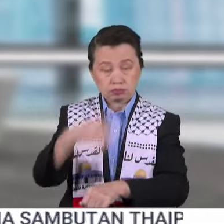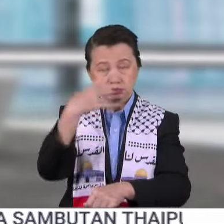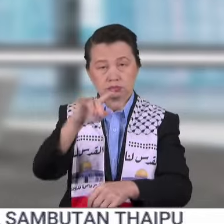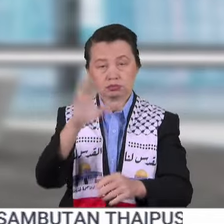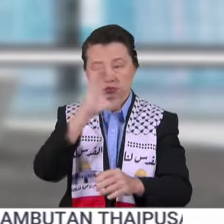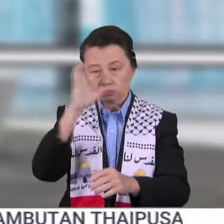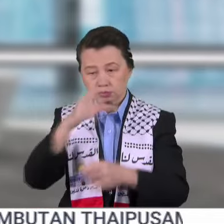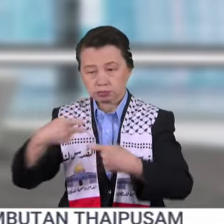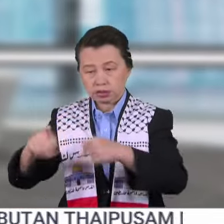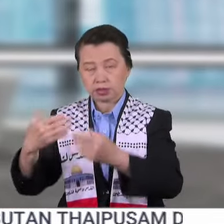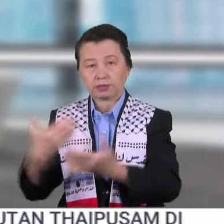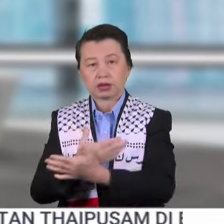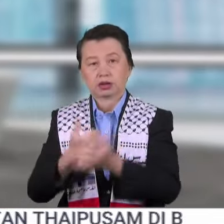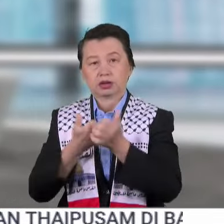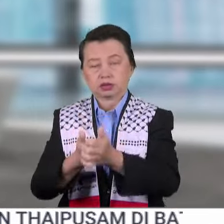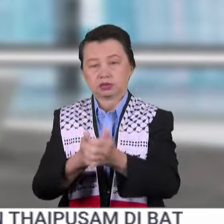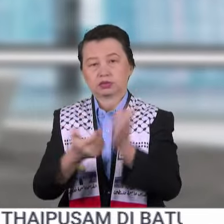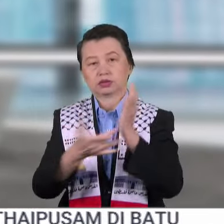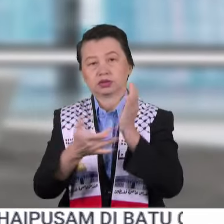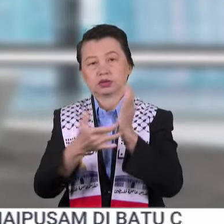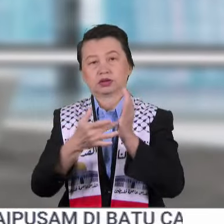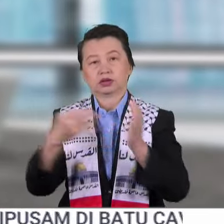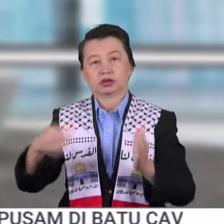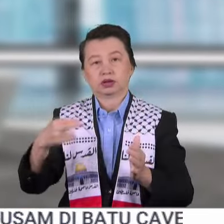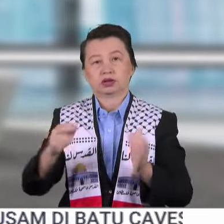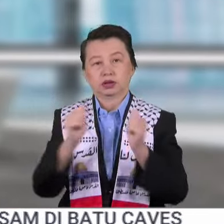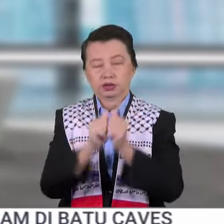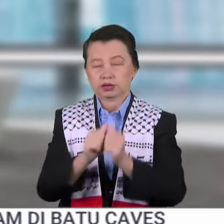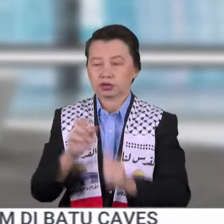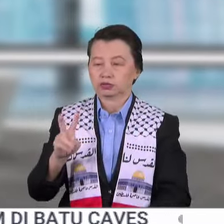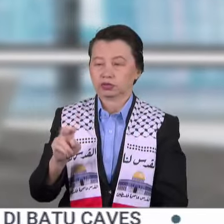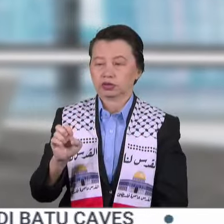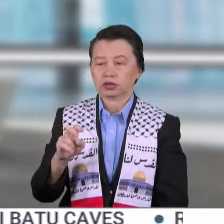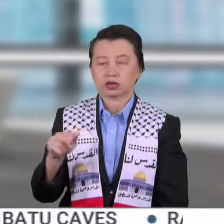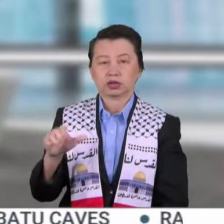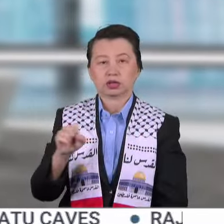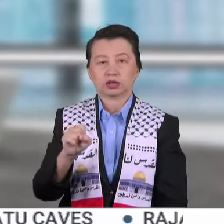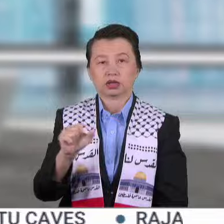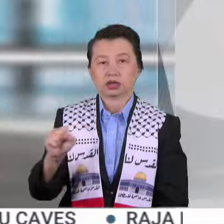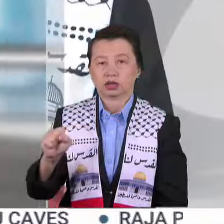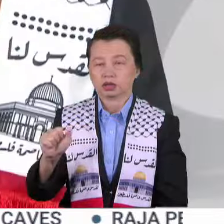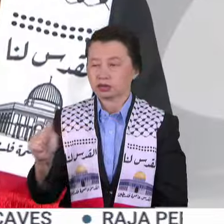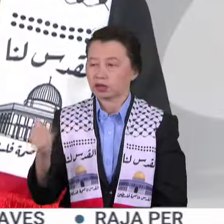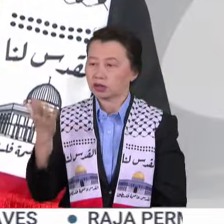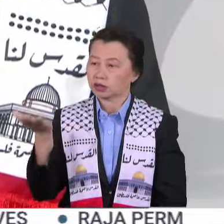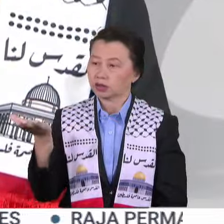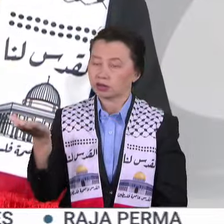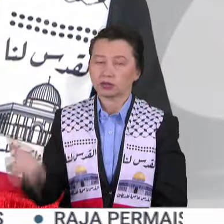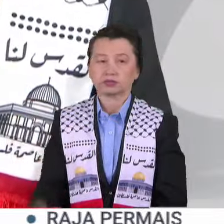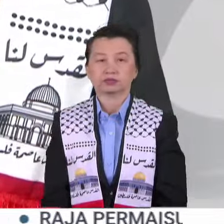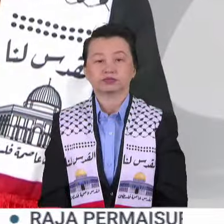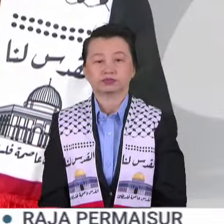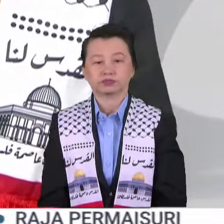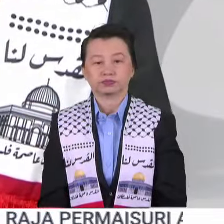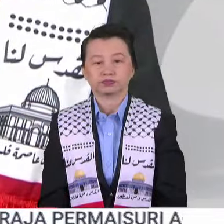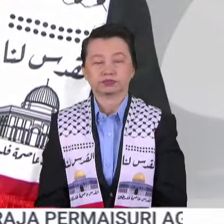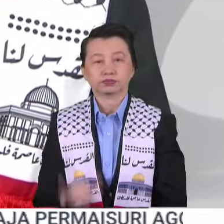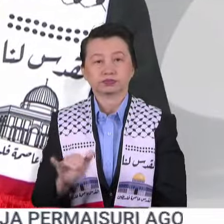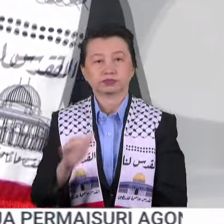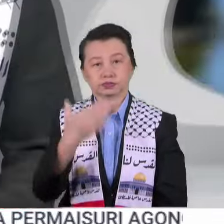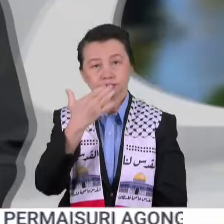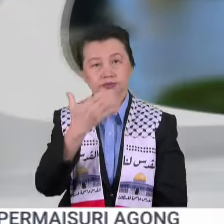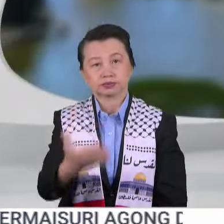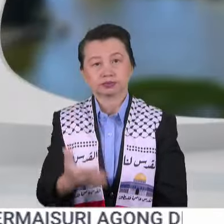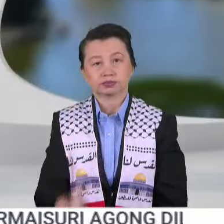meneroka pasaran baharu berasaskan teknologi hijau. Langsung bersama Vanessa Mering di Kuching. Vi, silakan. Ya, terima